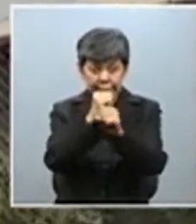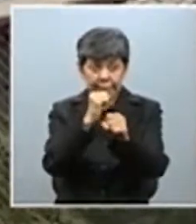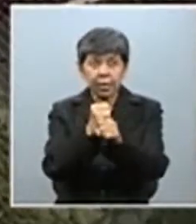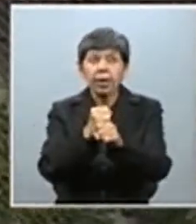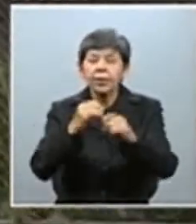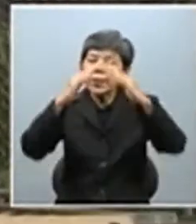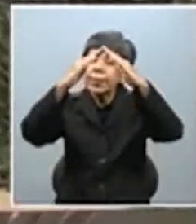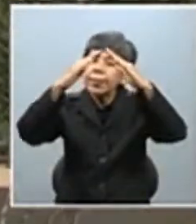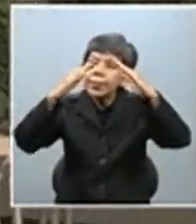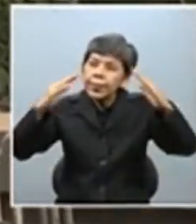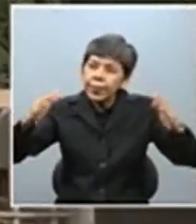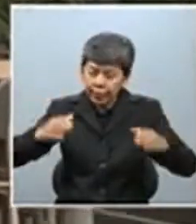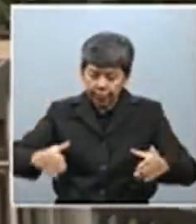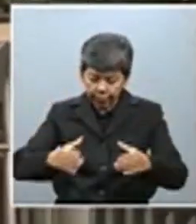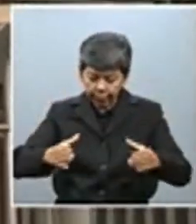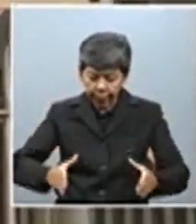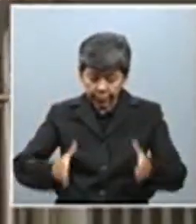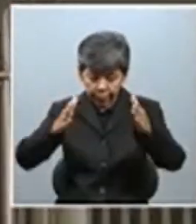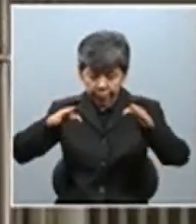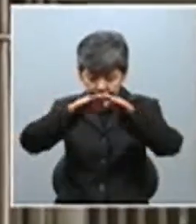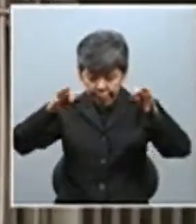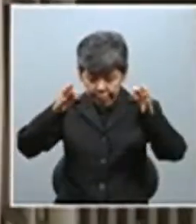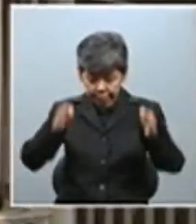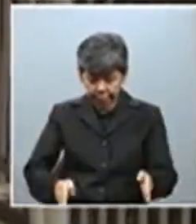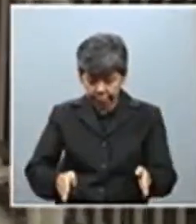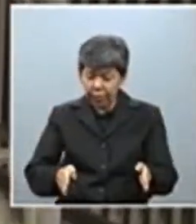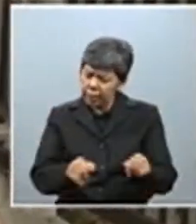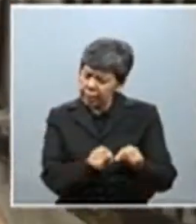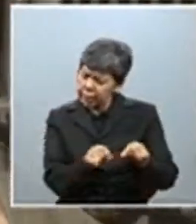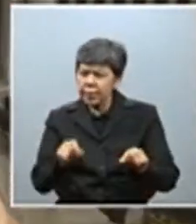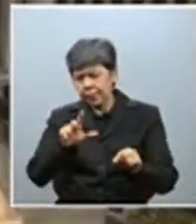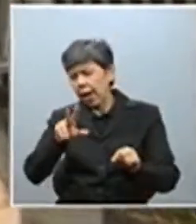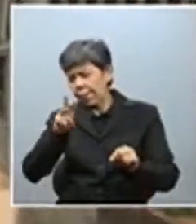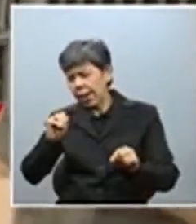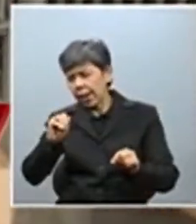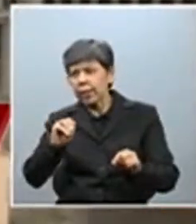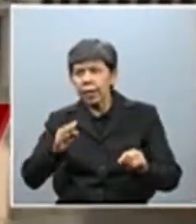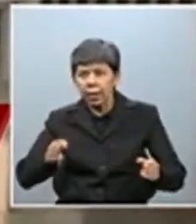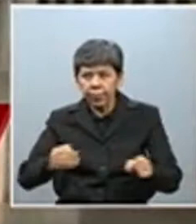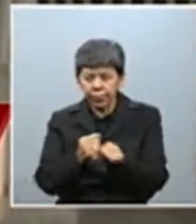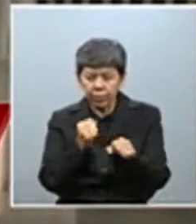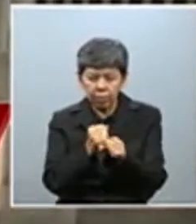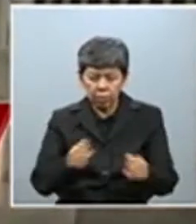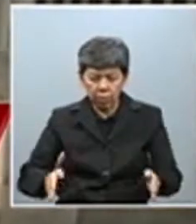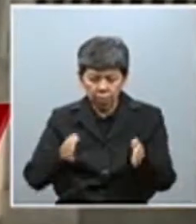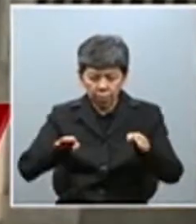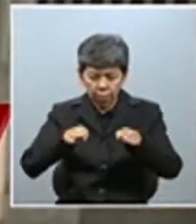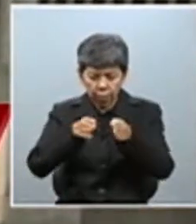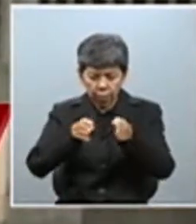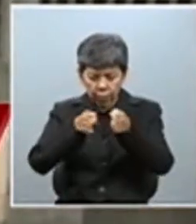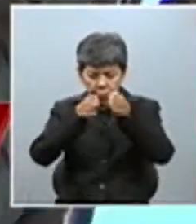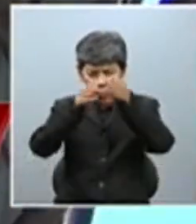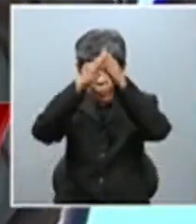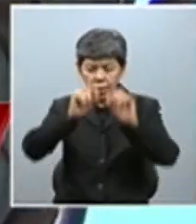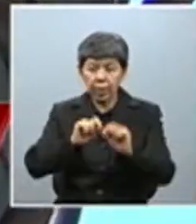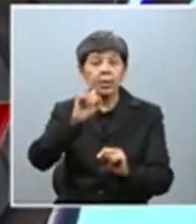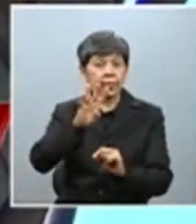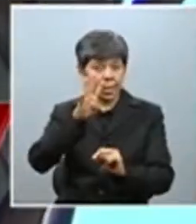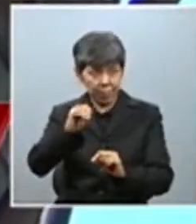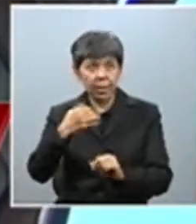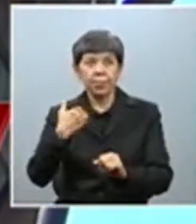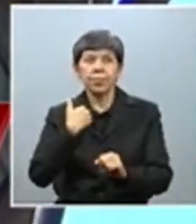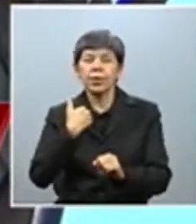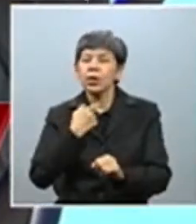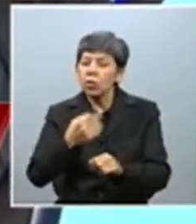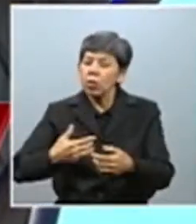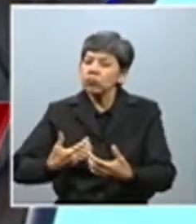งสี่เหลี่ยมหินอ่อนฐานจะมีความกว้างประมาณ3เมตรเป็นรูปสี่เหลี่ยมพีระมิดสูงประมาณ4เมตรมีสัญลักษณ์เป็นรูปเครื่